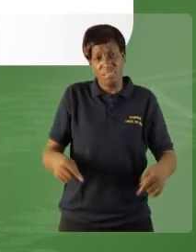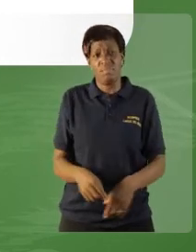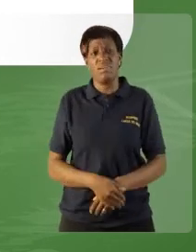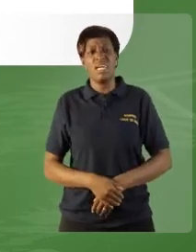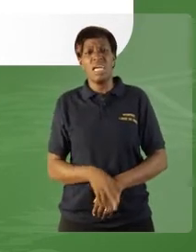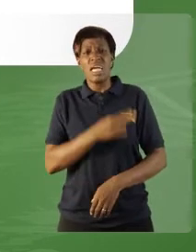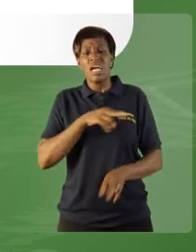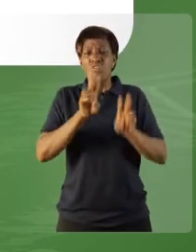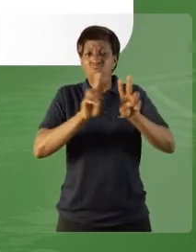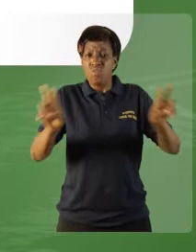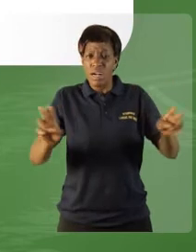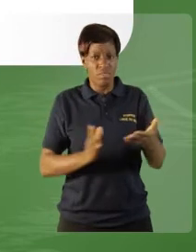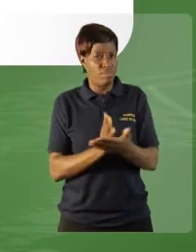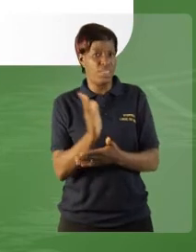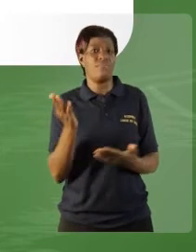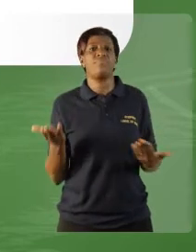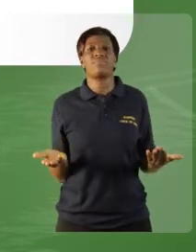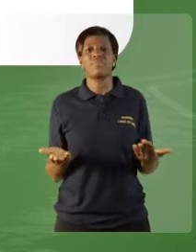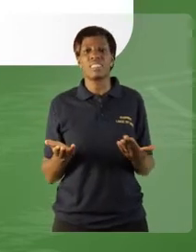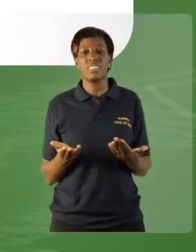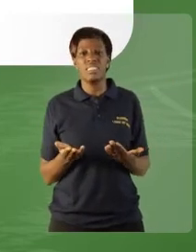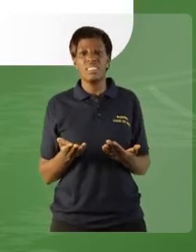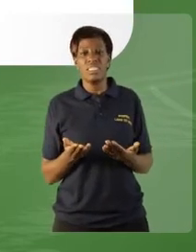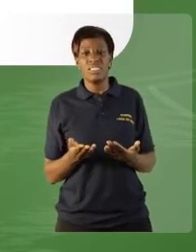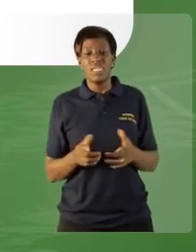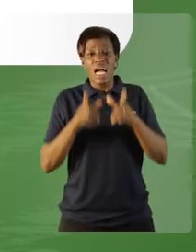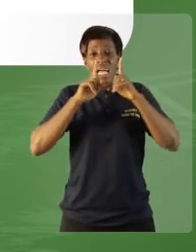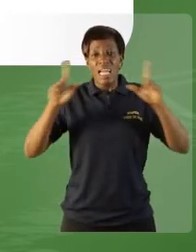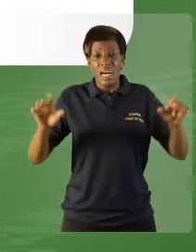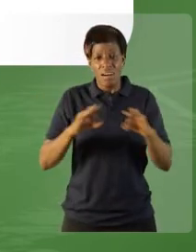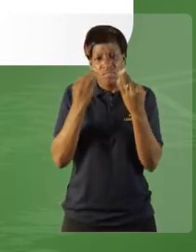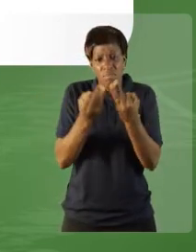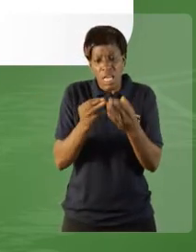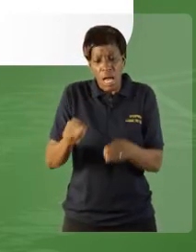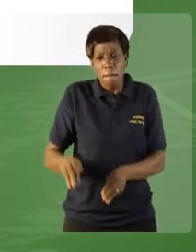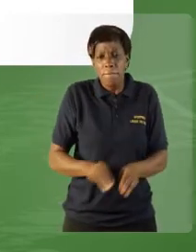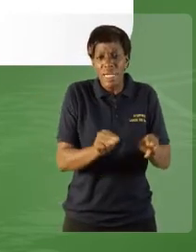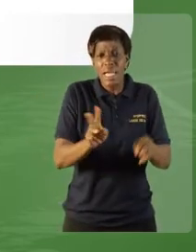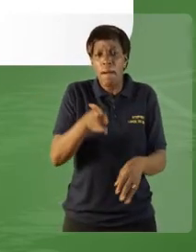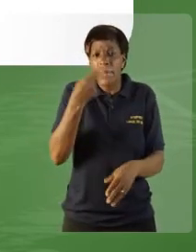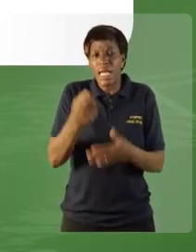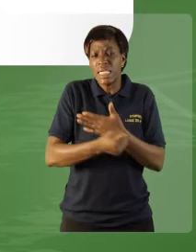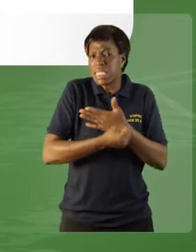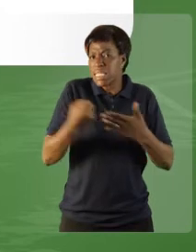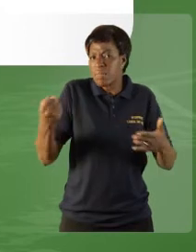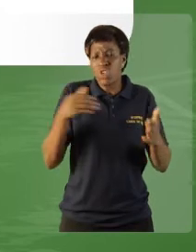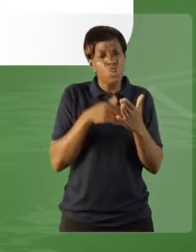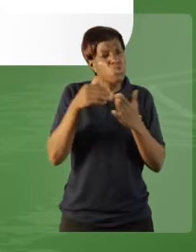correct. Le langage familier est une manière de parler très simple et parfois